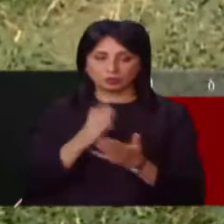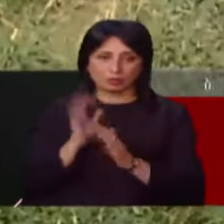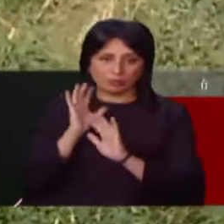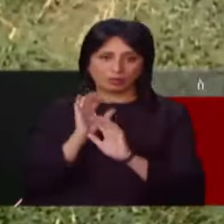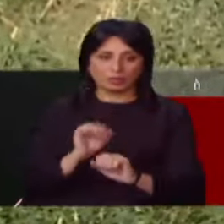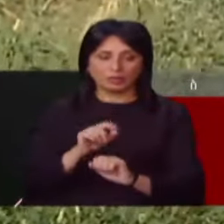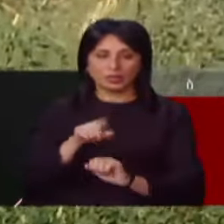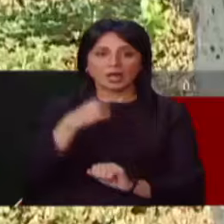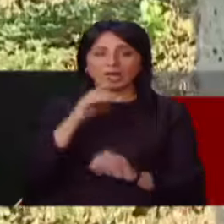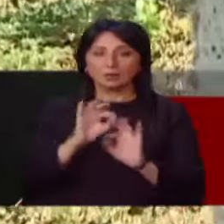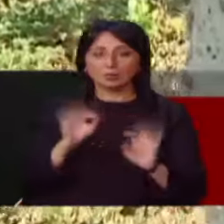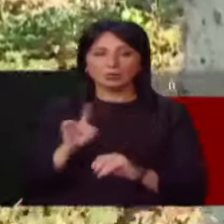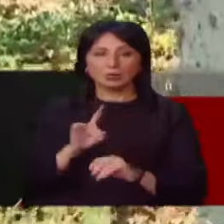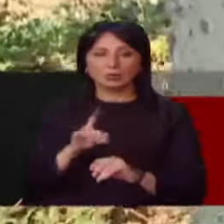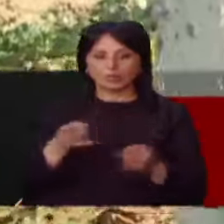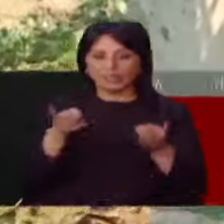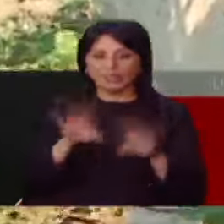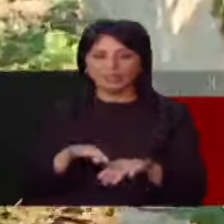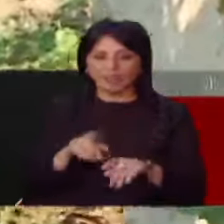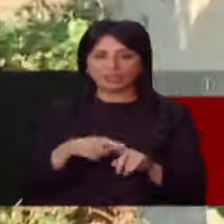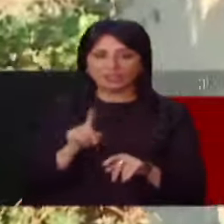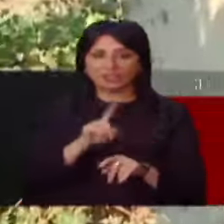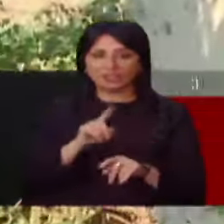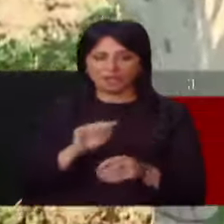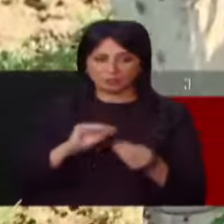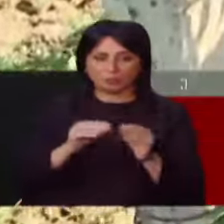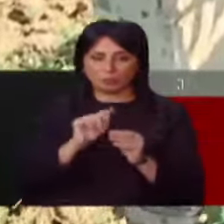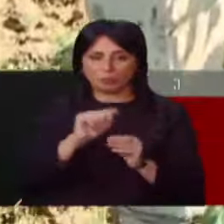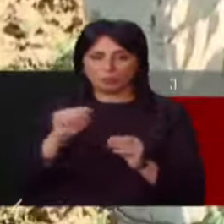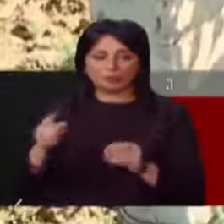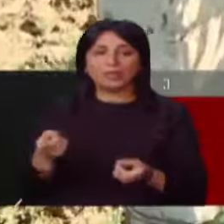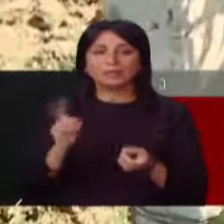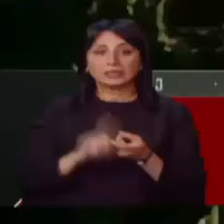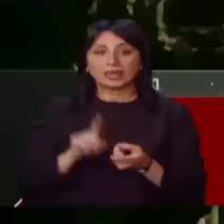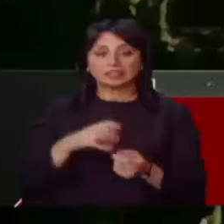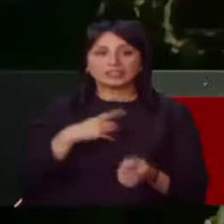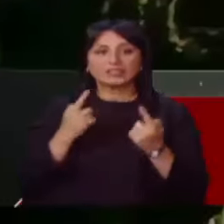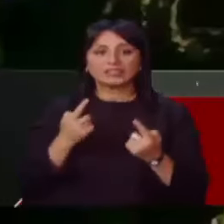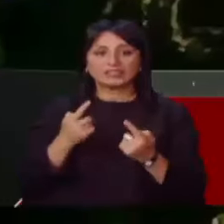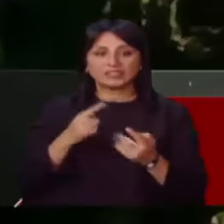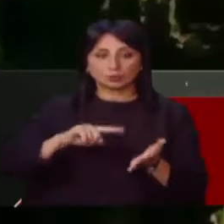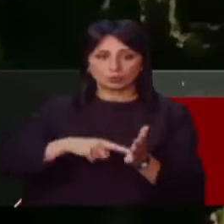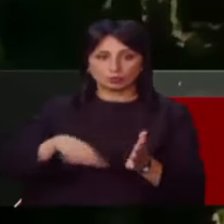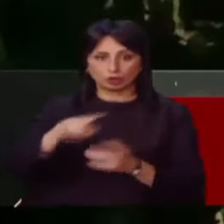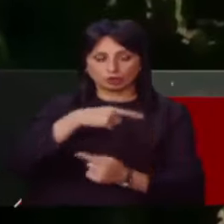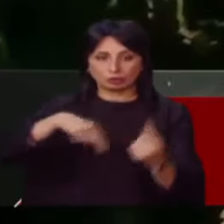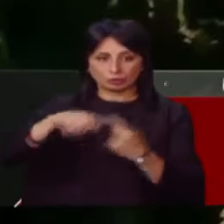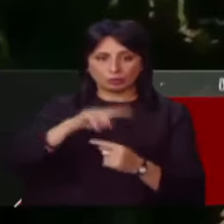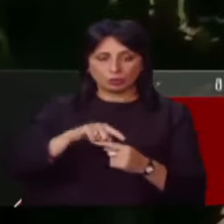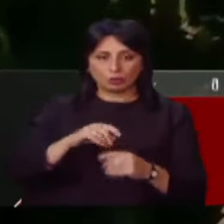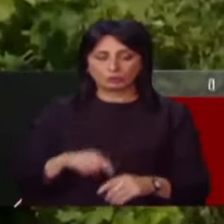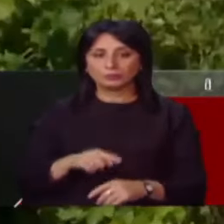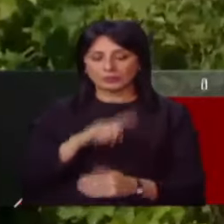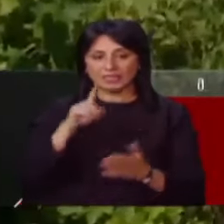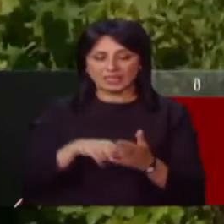აქვს. ისინი აღნიშნავენ, რომ დარჩენილია გარკვეული გამოწვევები, რომელიც დაკავშირებულია ძირითადად ლოჯისტიკასთან, თუმცა იმედი აქვთ,